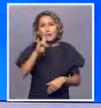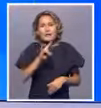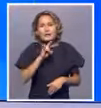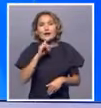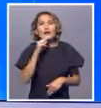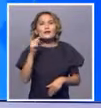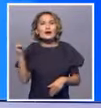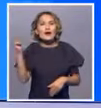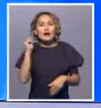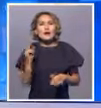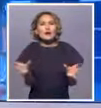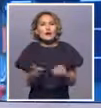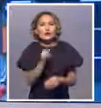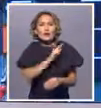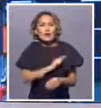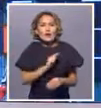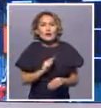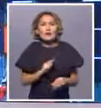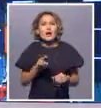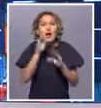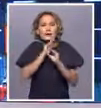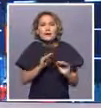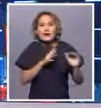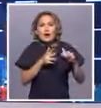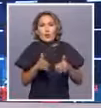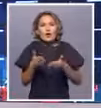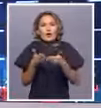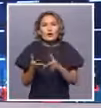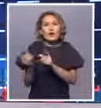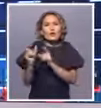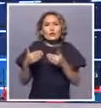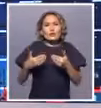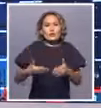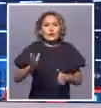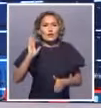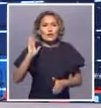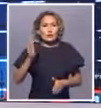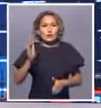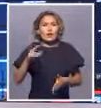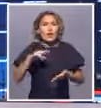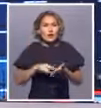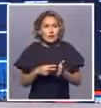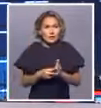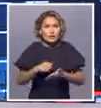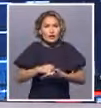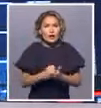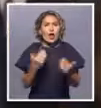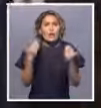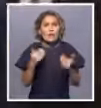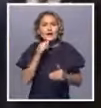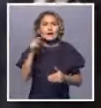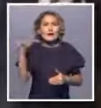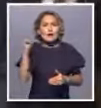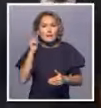Қазақстан тынық мұхиты Ляньюнган портындағы логистикалық терминалын кеңейтіп, айлақ арқылы жүк тасымалын ұлғайтуды көздеп отыр. Бүгін Бейжінде